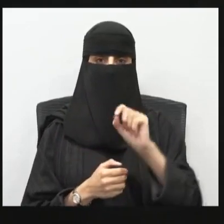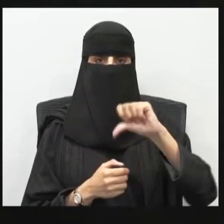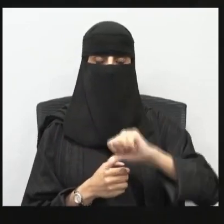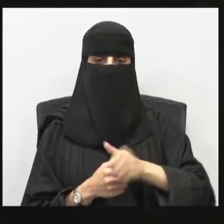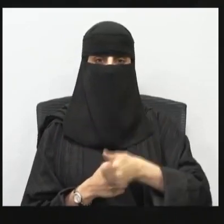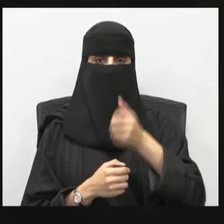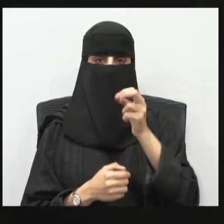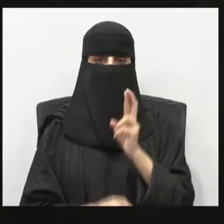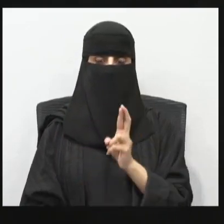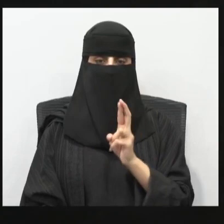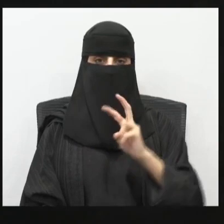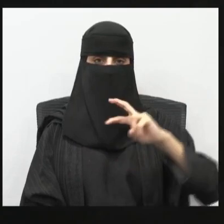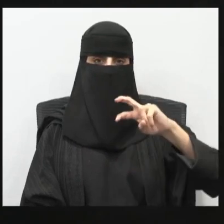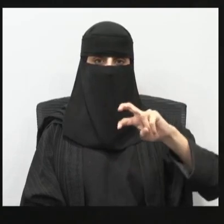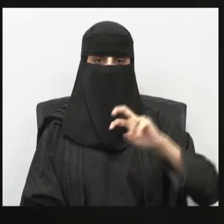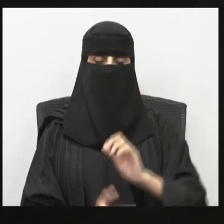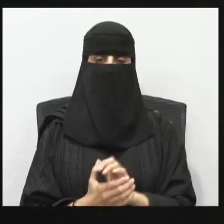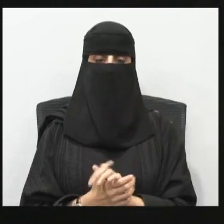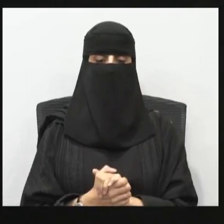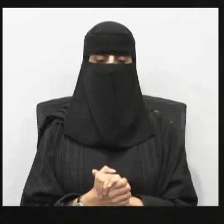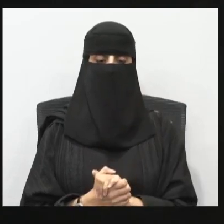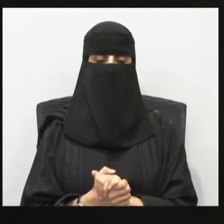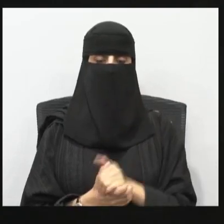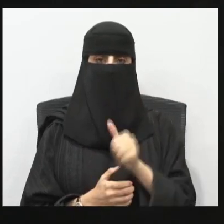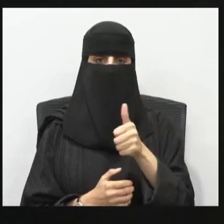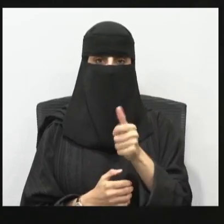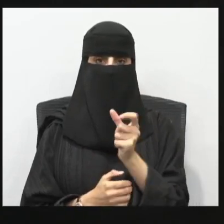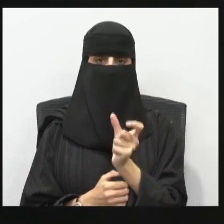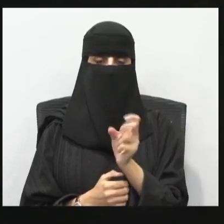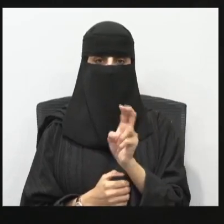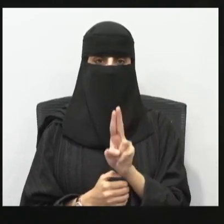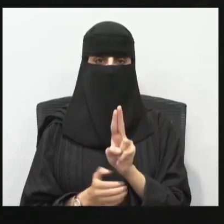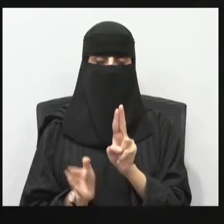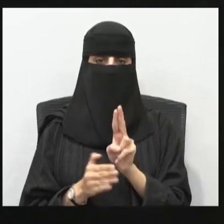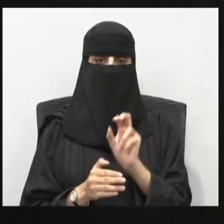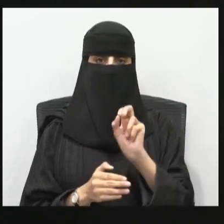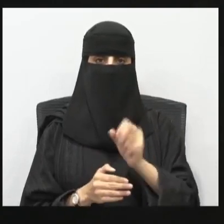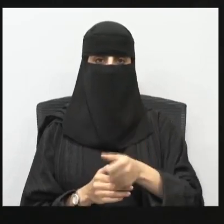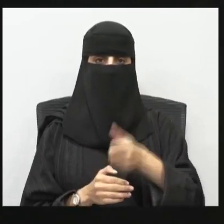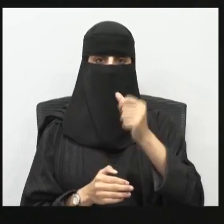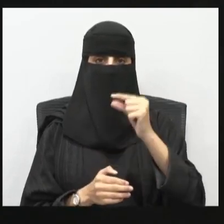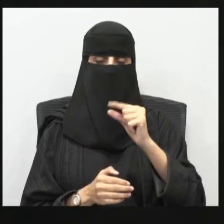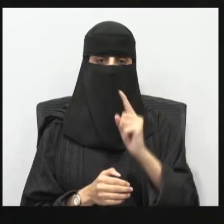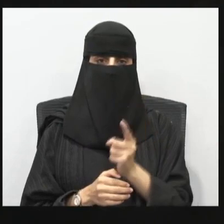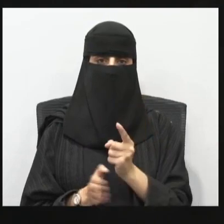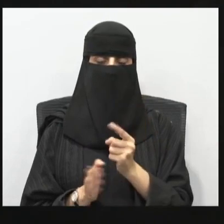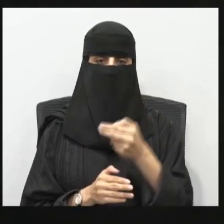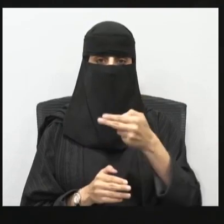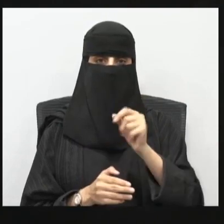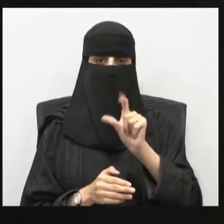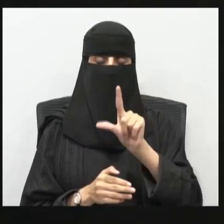وازن نقطتان راسيت انت قادر على